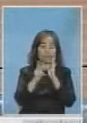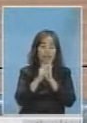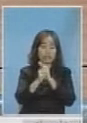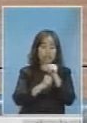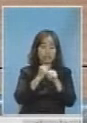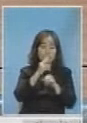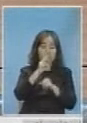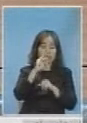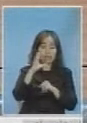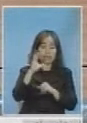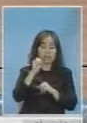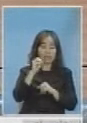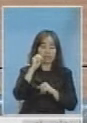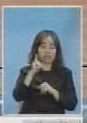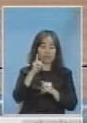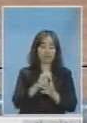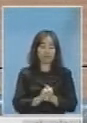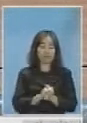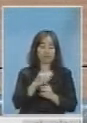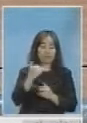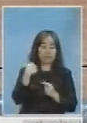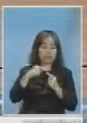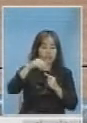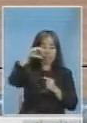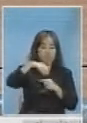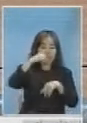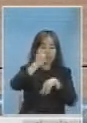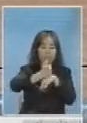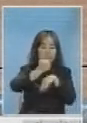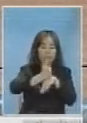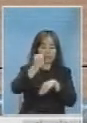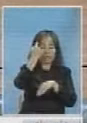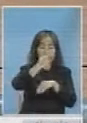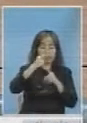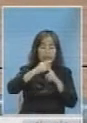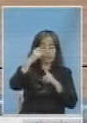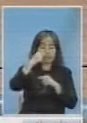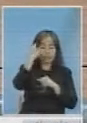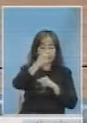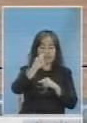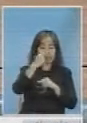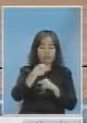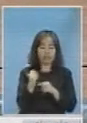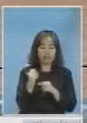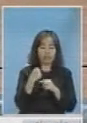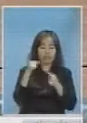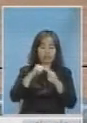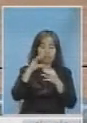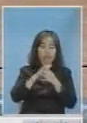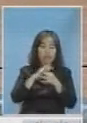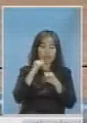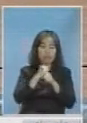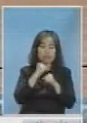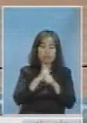2551องค์กรนี้ผู้บังคับบัญชาสูงสุดไม่ใช่ใครที่ไหนครับก็คือนายกรัฐมนตรีเป็นผู้อำนวยการ